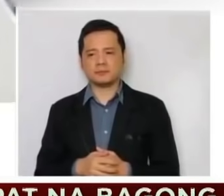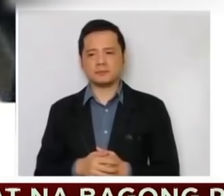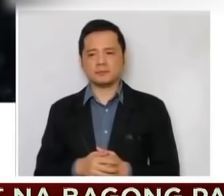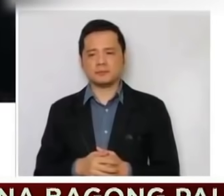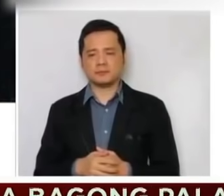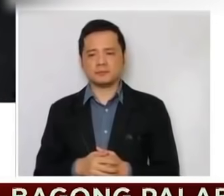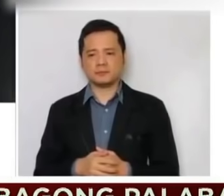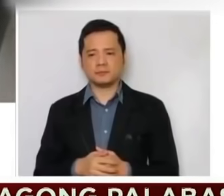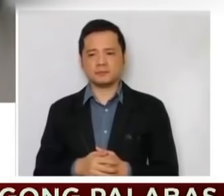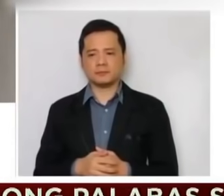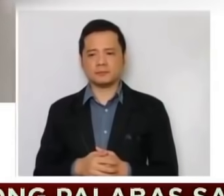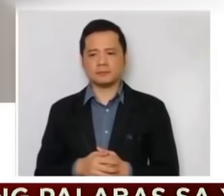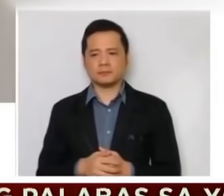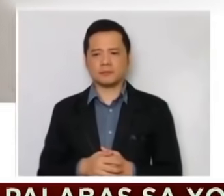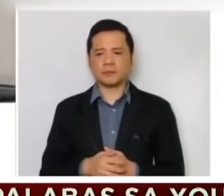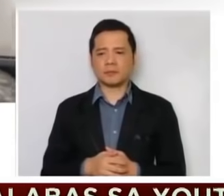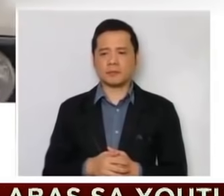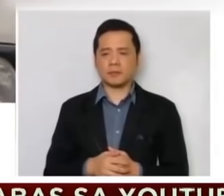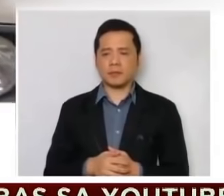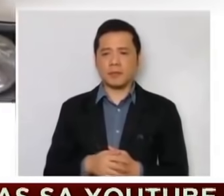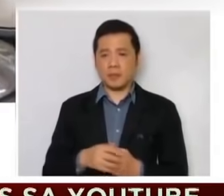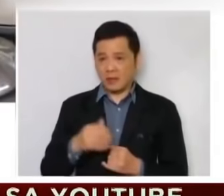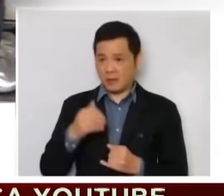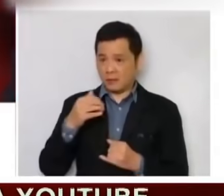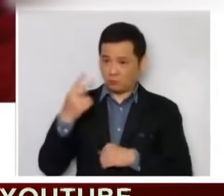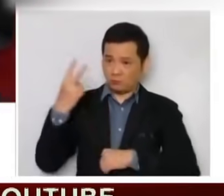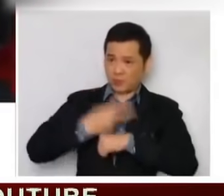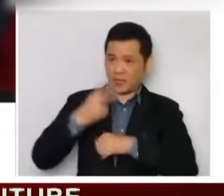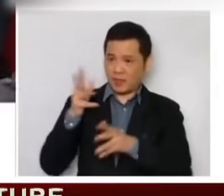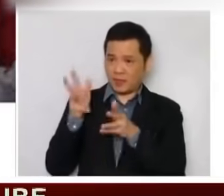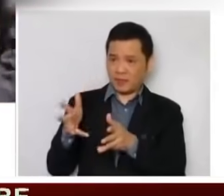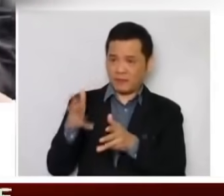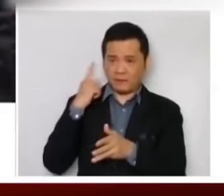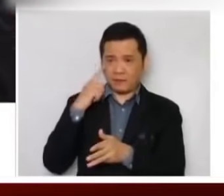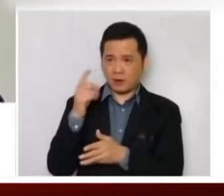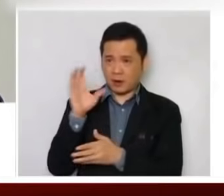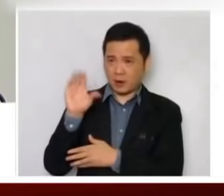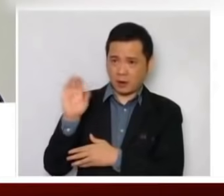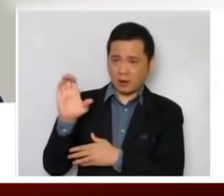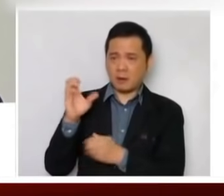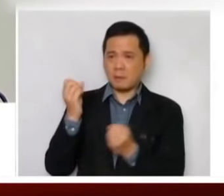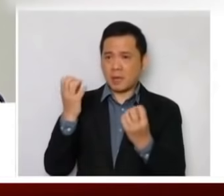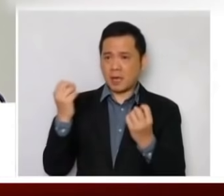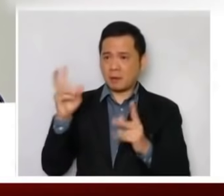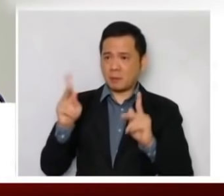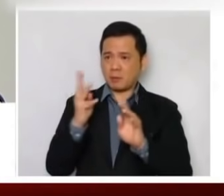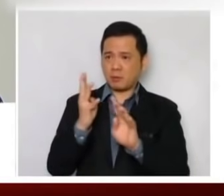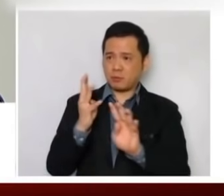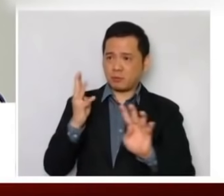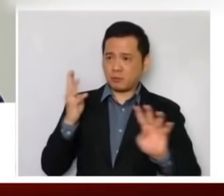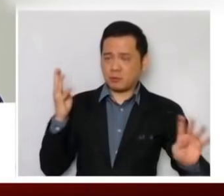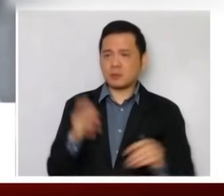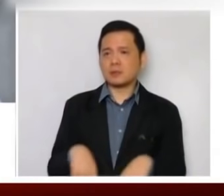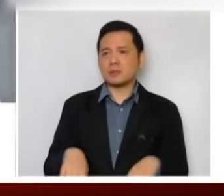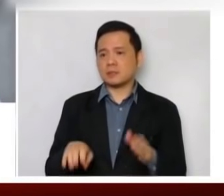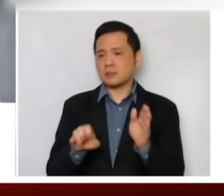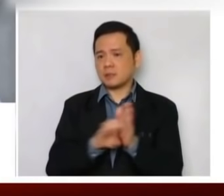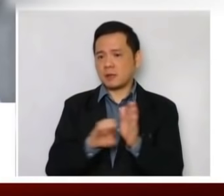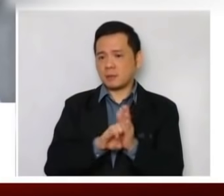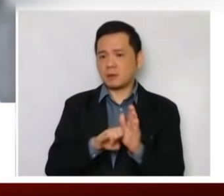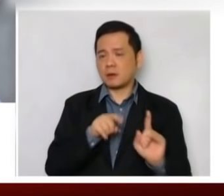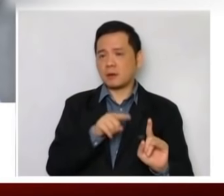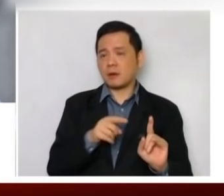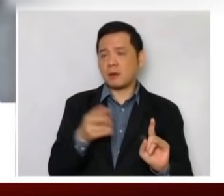Sa huling dalawang araw ng paghahain ng kandidatura, inasahan ng marami ang paghahain ng COC ni House Deputy Speaker at Batangas 6th